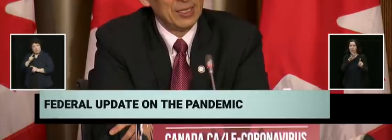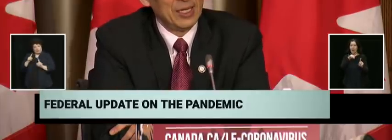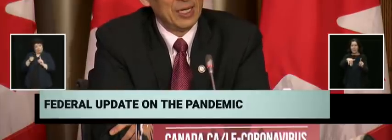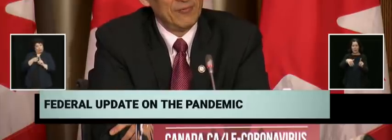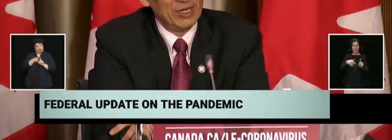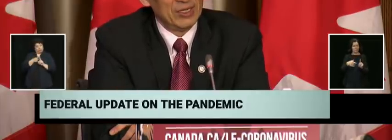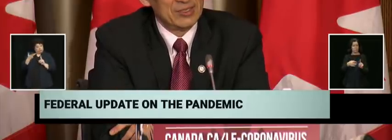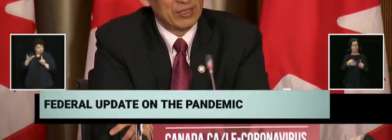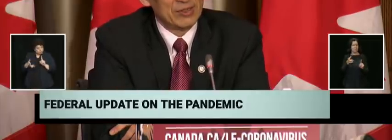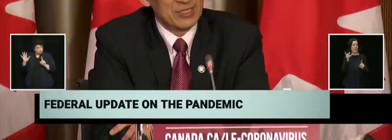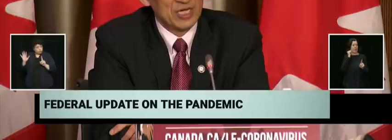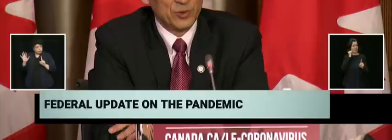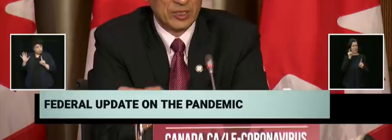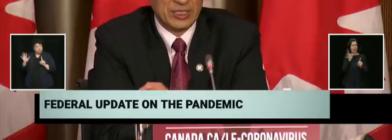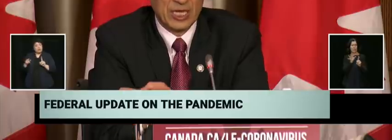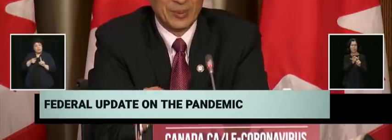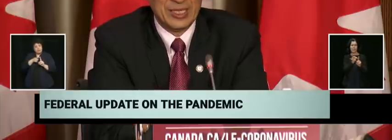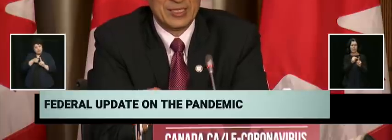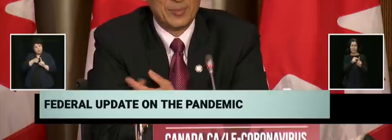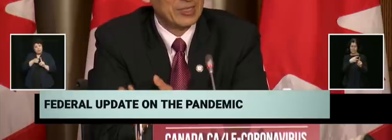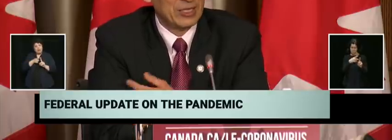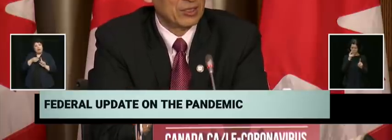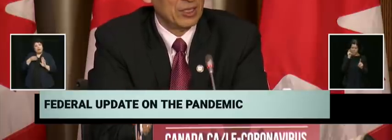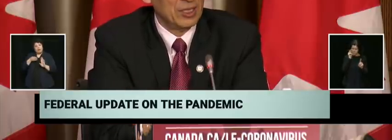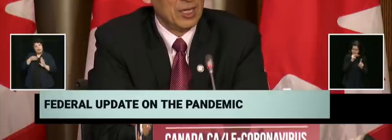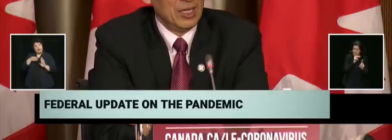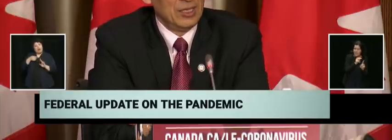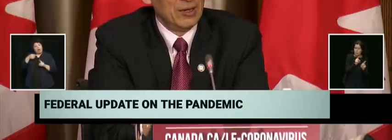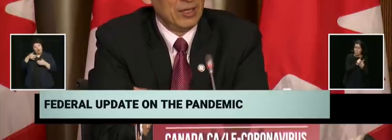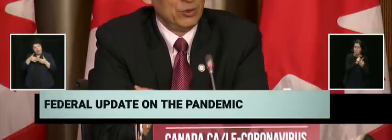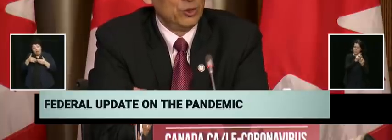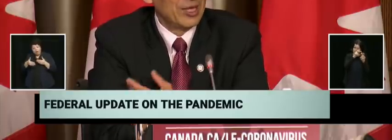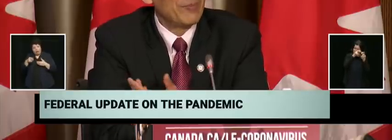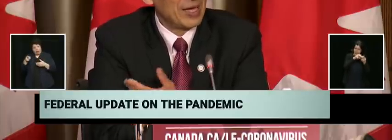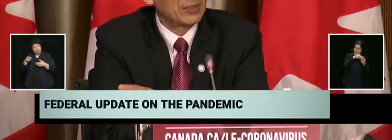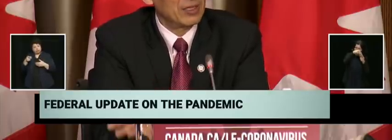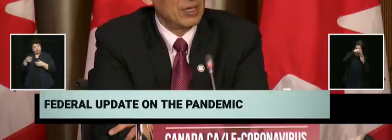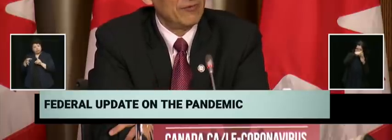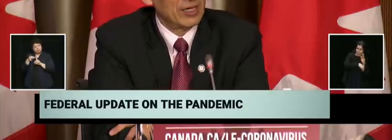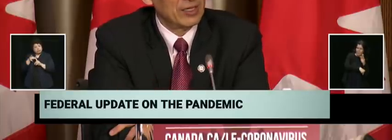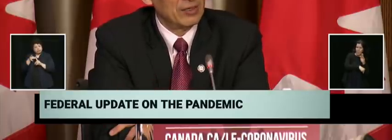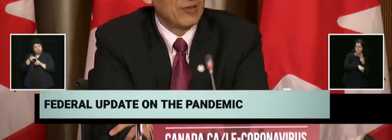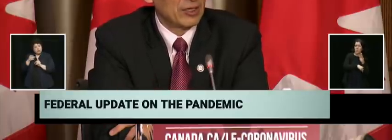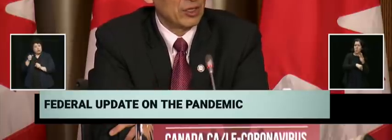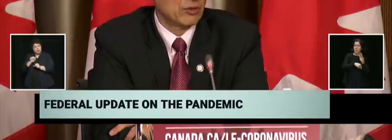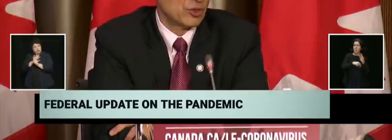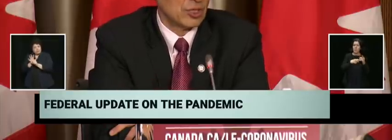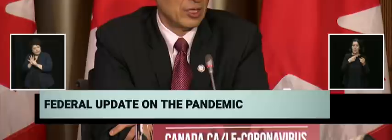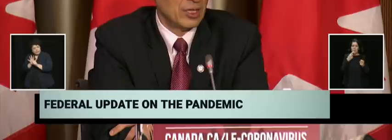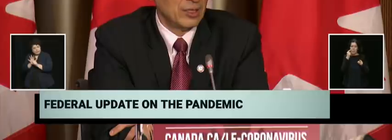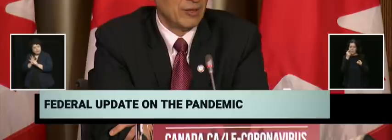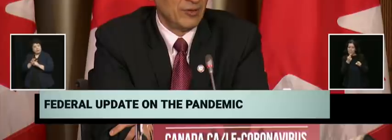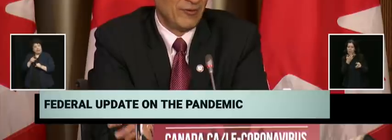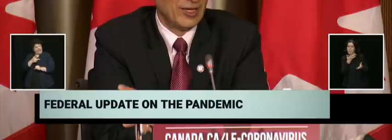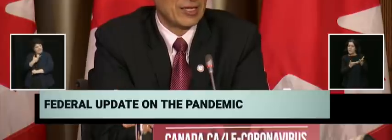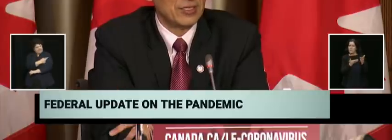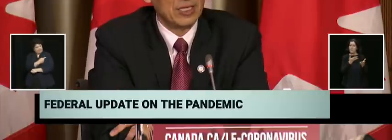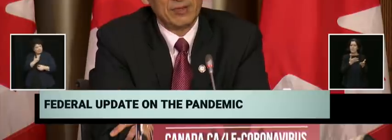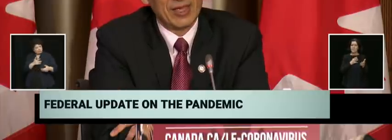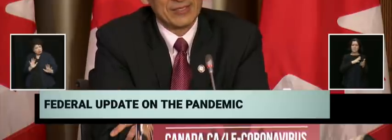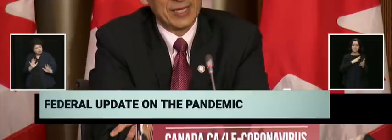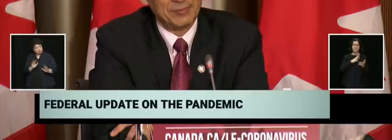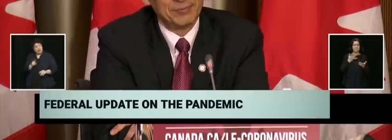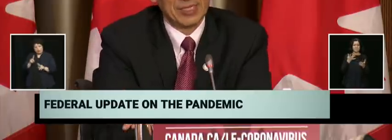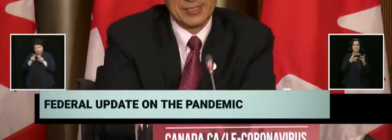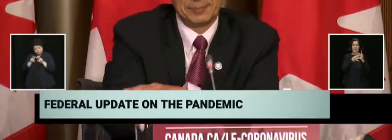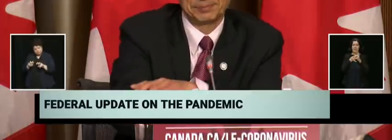examiner avec un séquençage pour déterminer si peut-être il y a eu un impact avec un variant sur l'efficacité